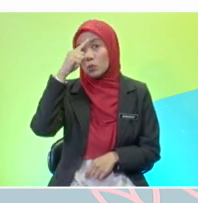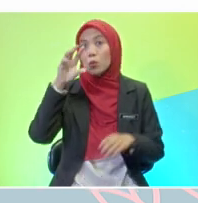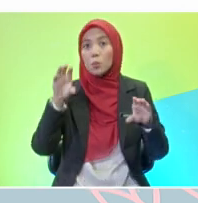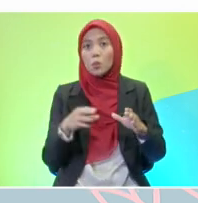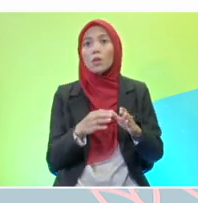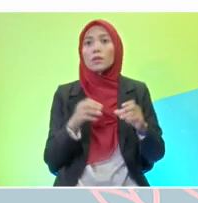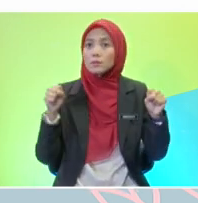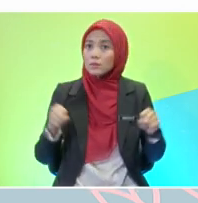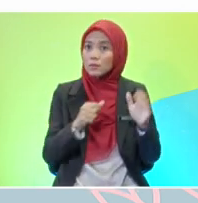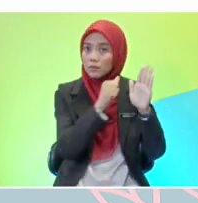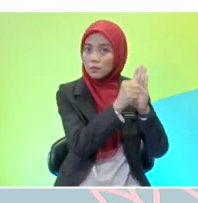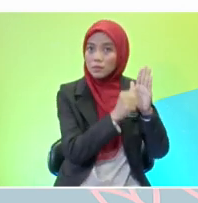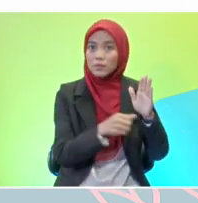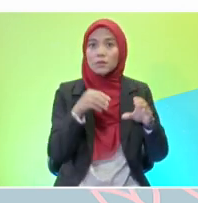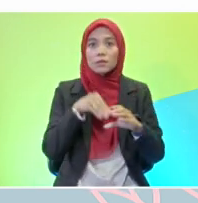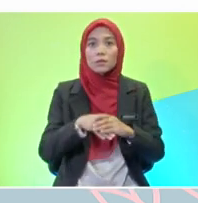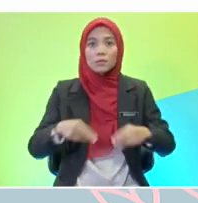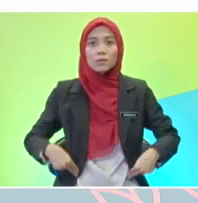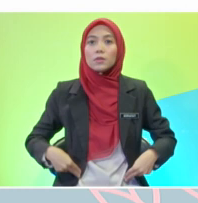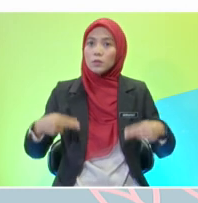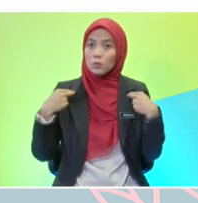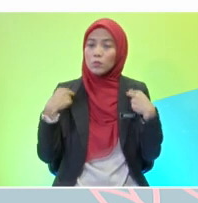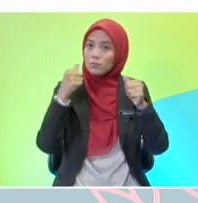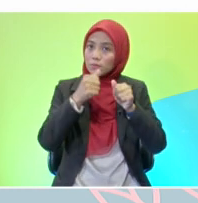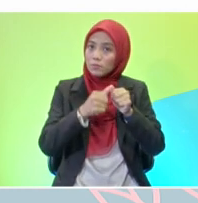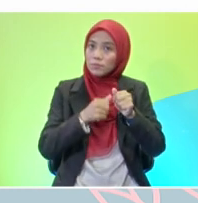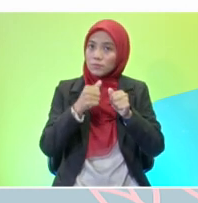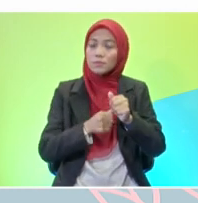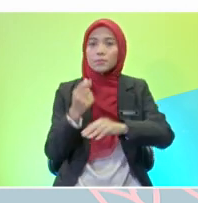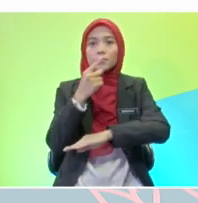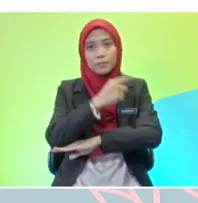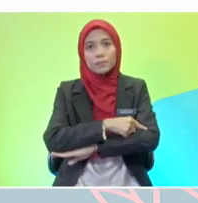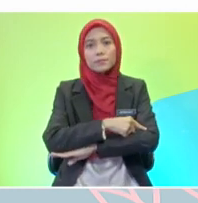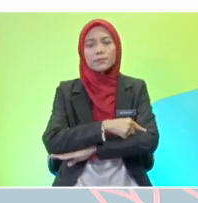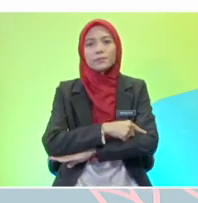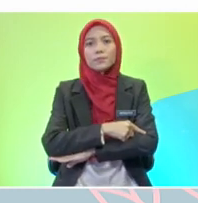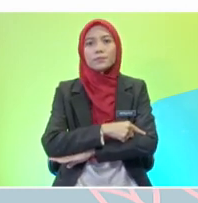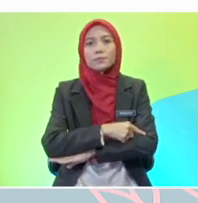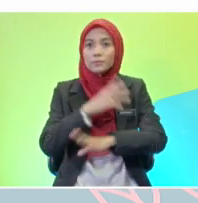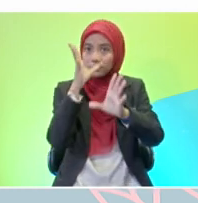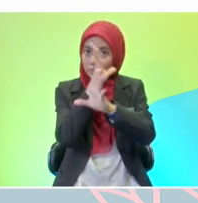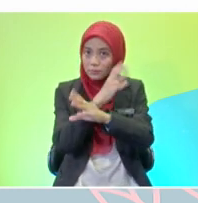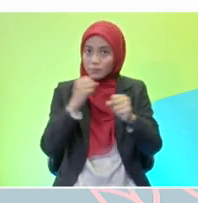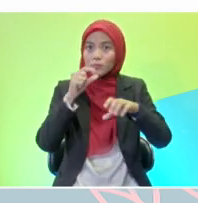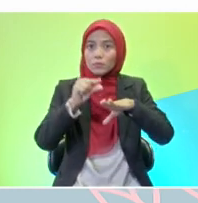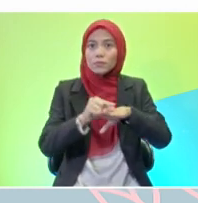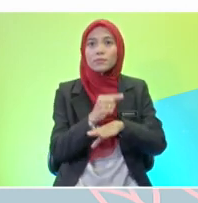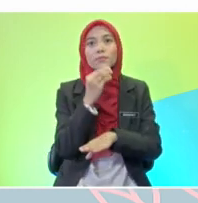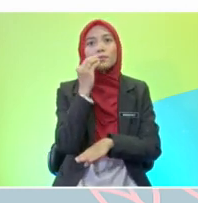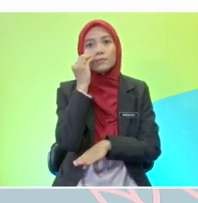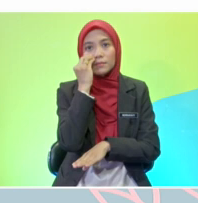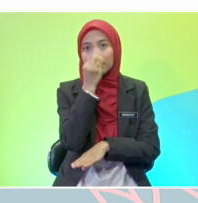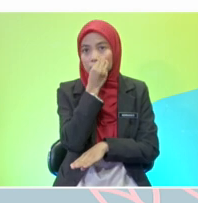dalam kehidupan sehari-hari selain itu motif-motif yang digunakan fauna dan juga flora